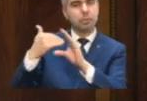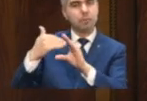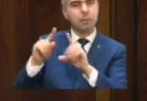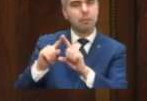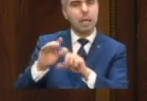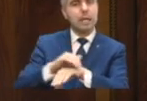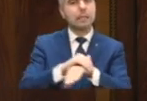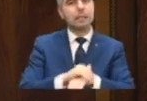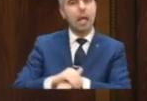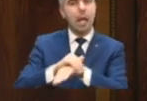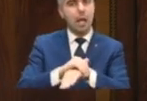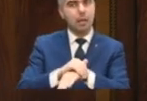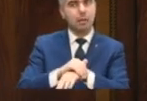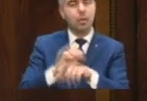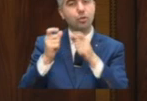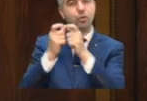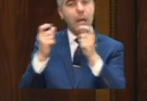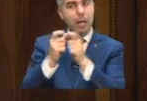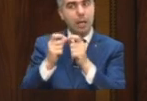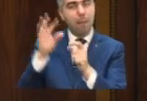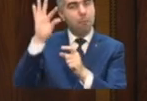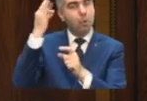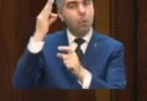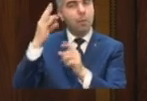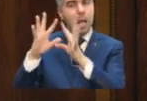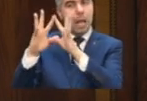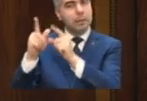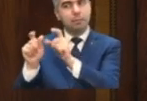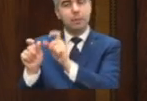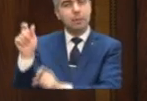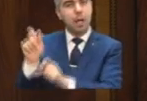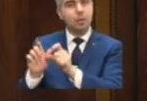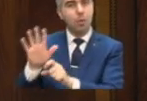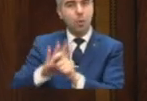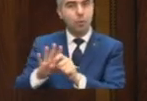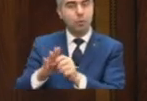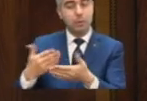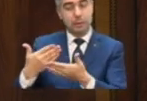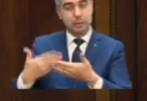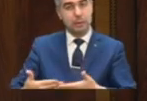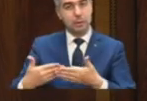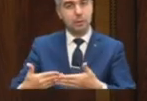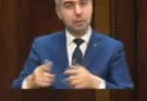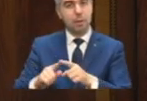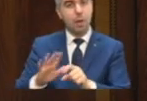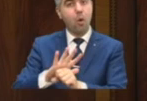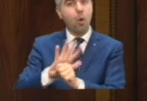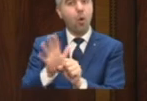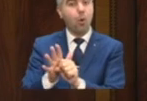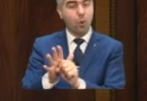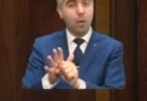العام لمقاولة المغرب من المندوبية السامية للتخطيط، بأن الأزمة الاقتصادية الحالية المرتبطة بالفيروس